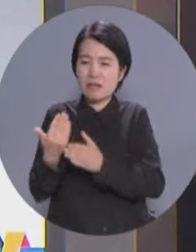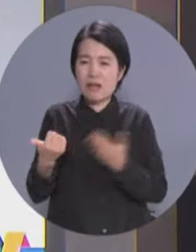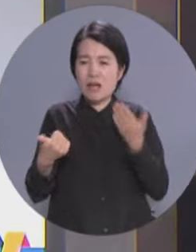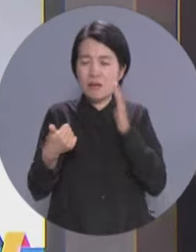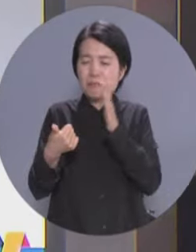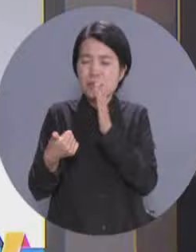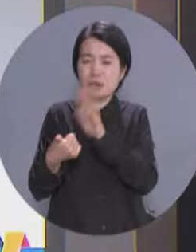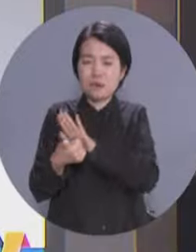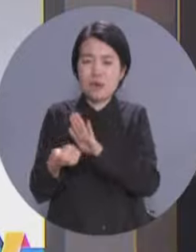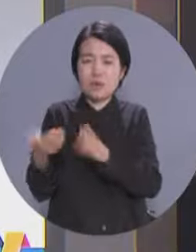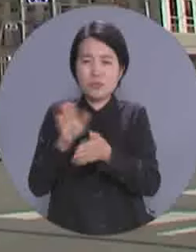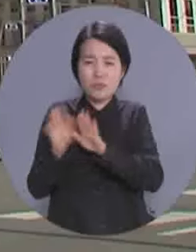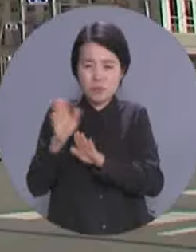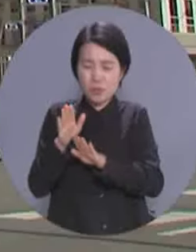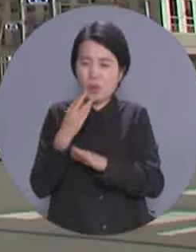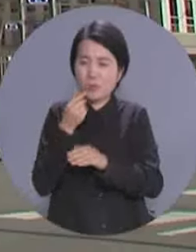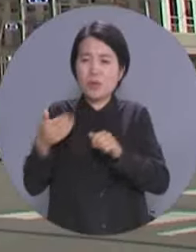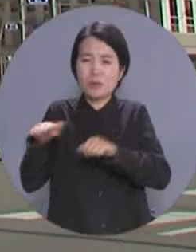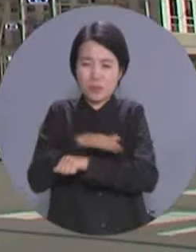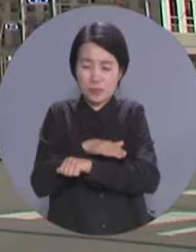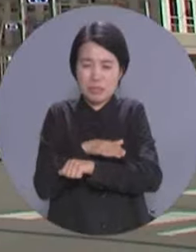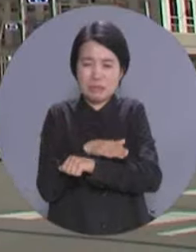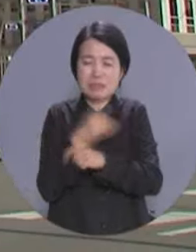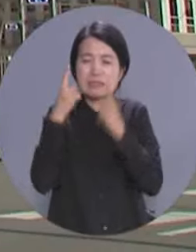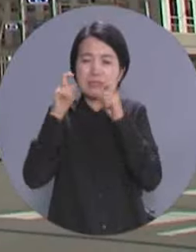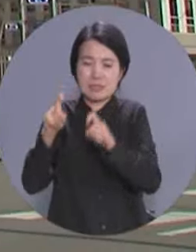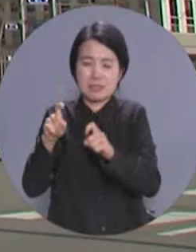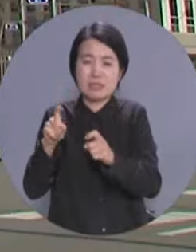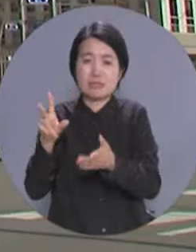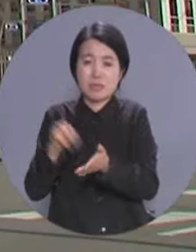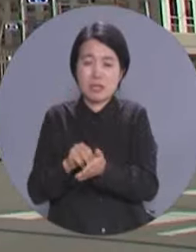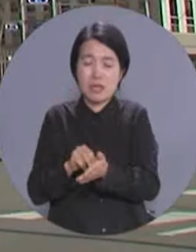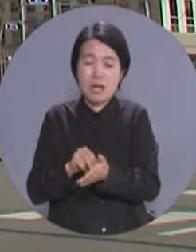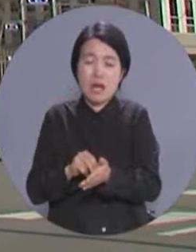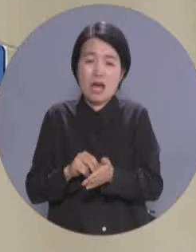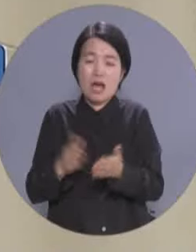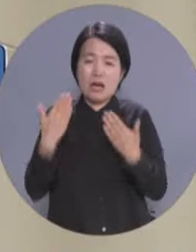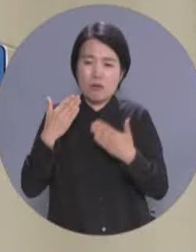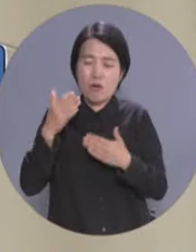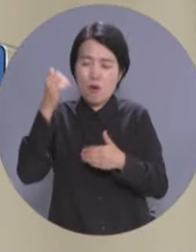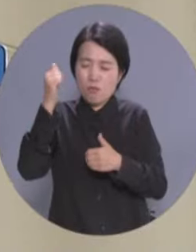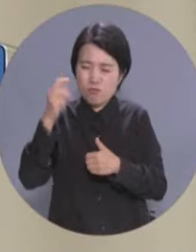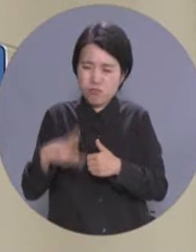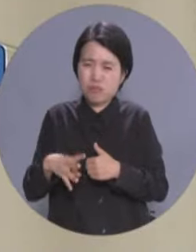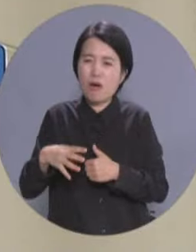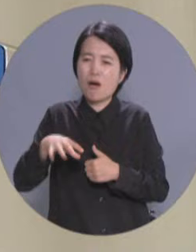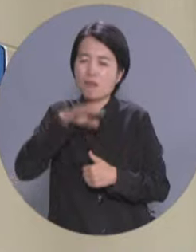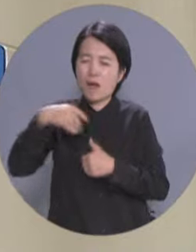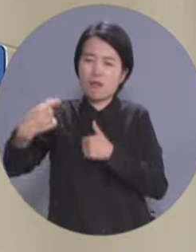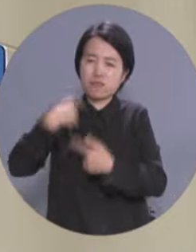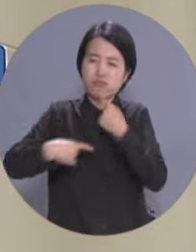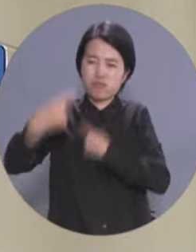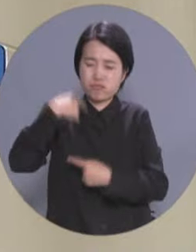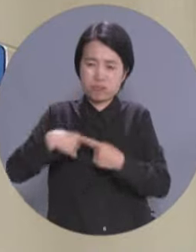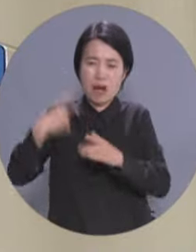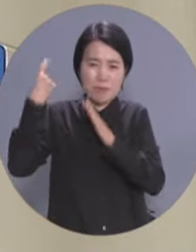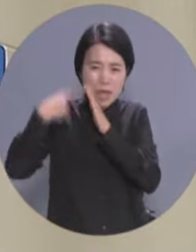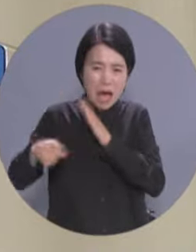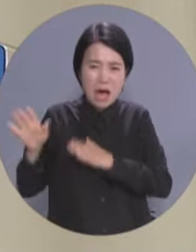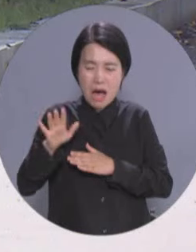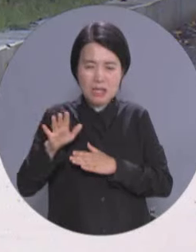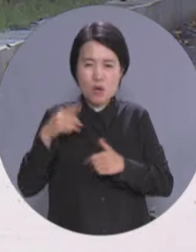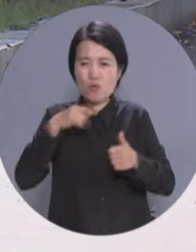의혹이 제기됐습니다 학교측에 문제를 제기했는데 적극적인 대응이 없자 교육부의 민원이 제기된